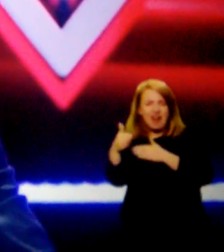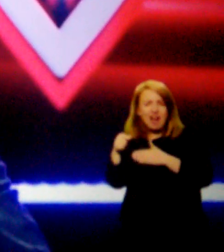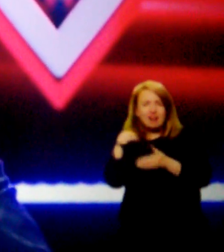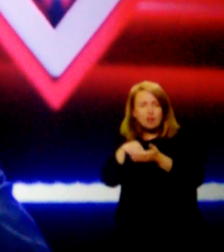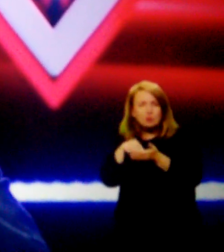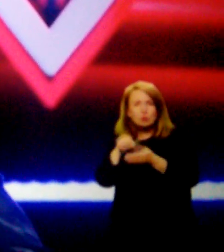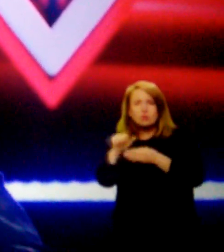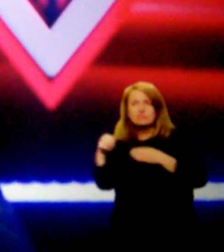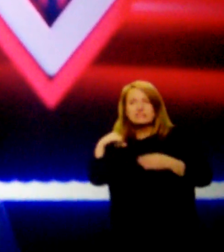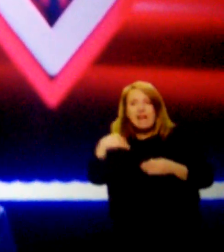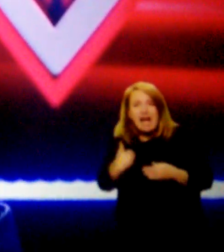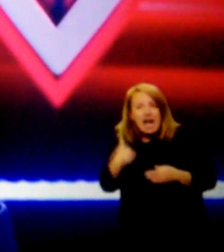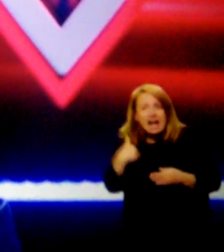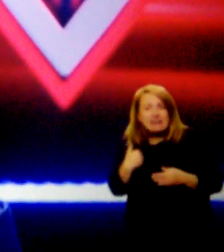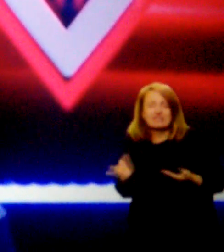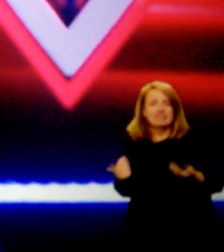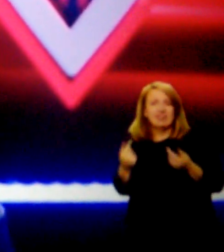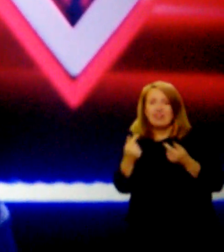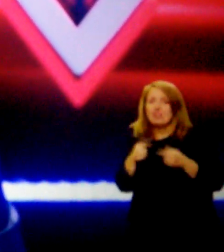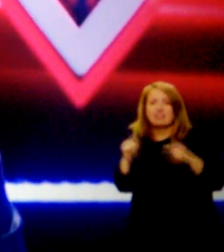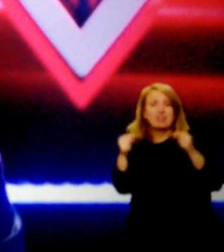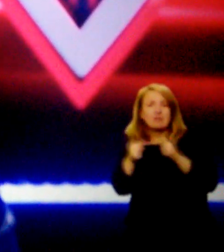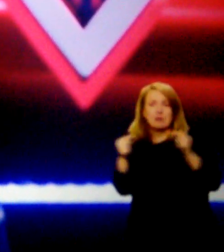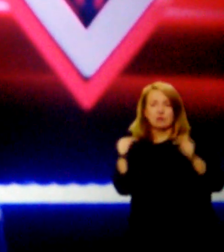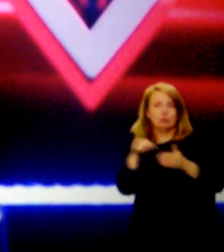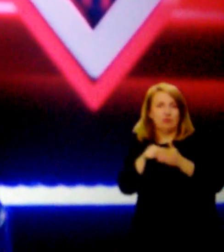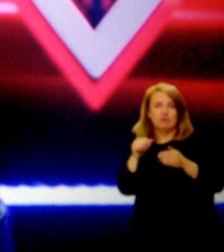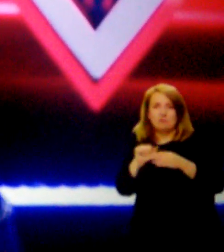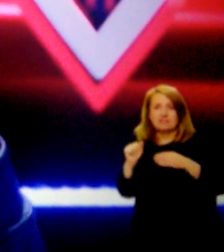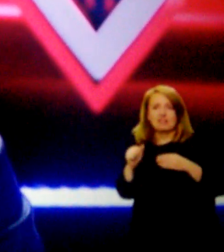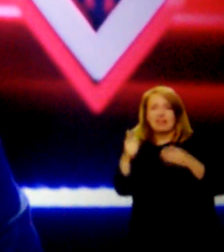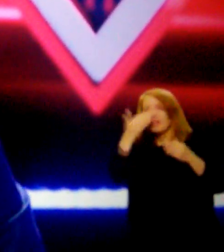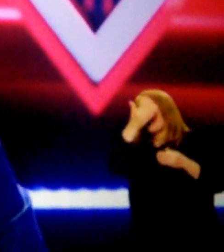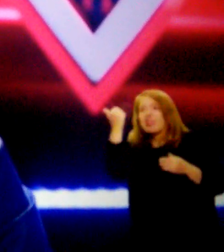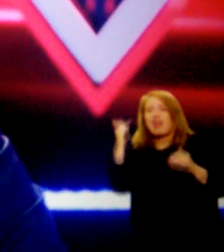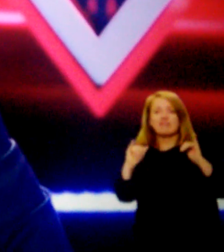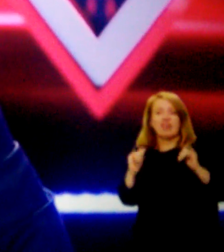w dobie internetu i tego wszystkiego, to nie więcej grają i piszą niż czytają,